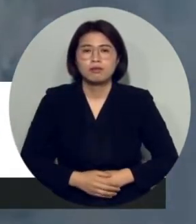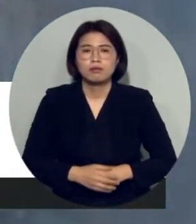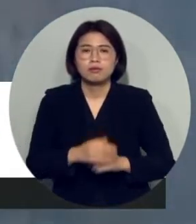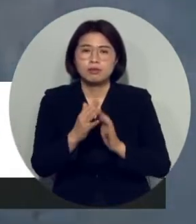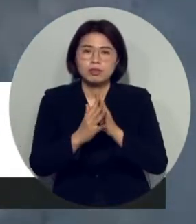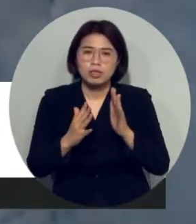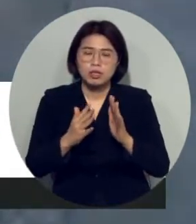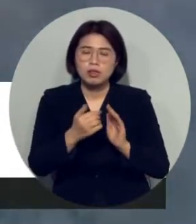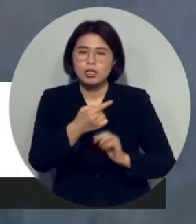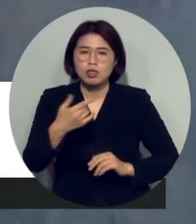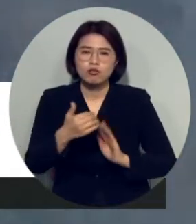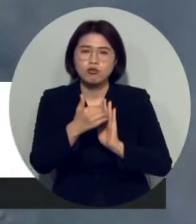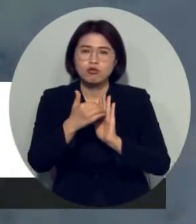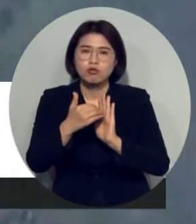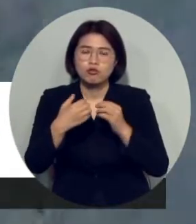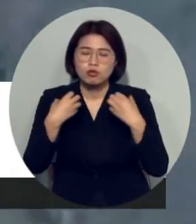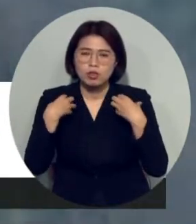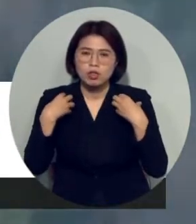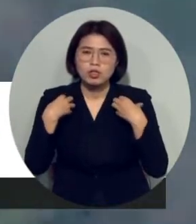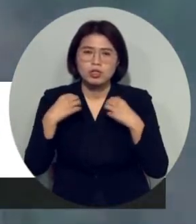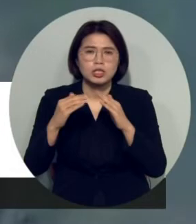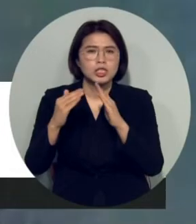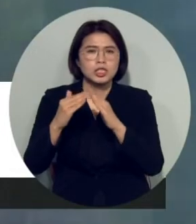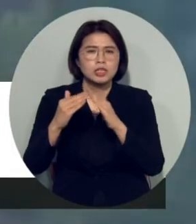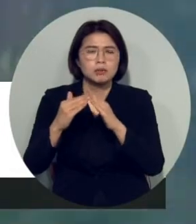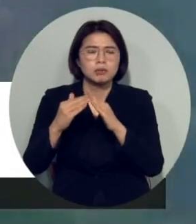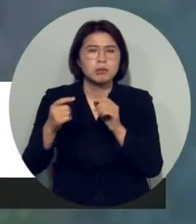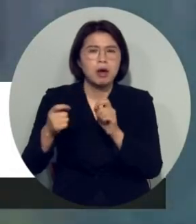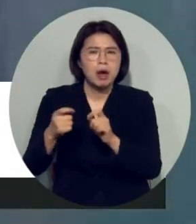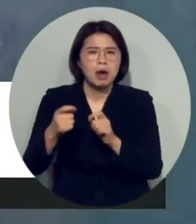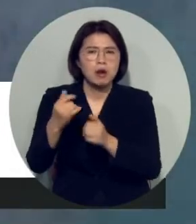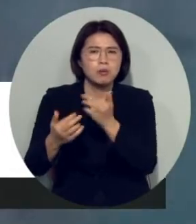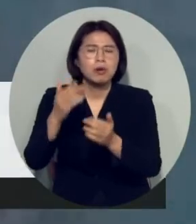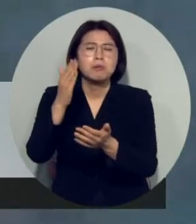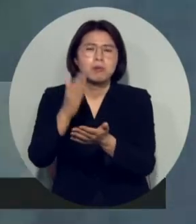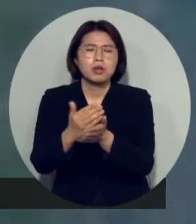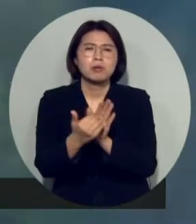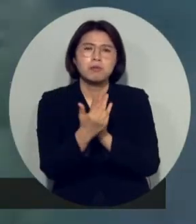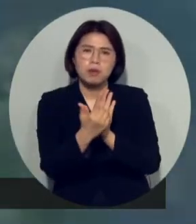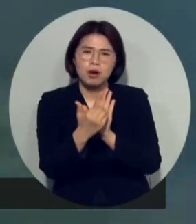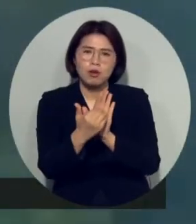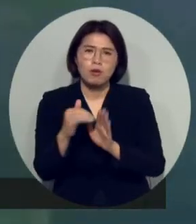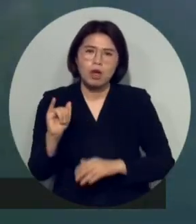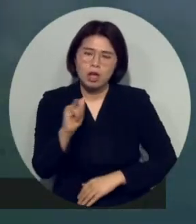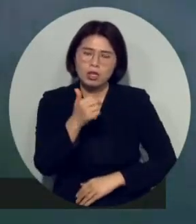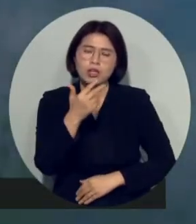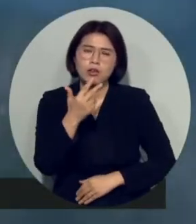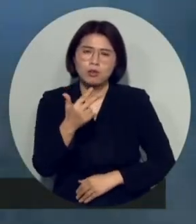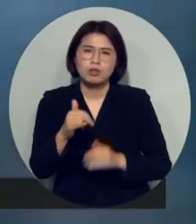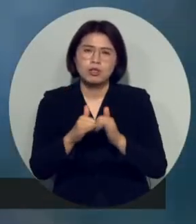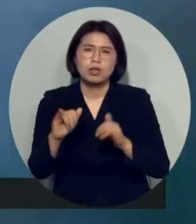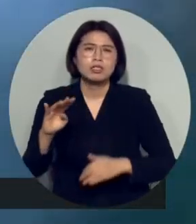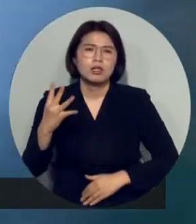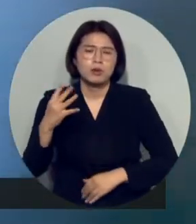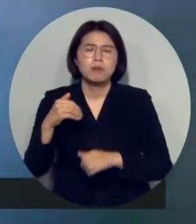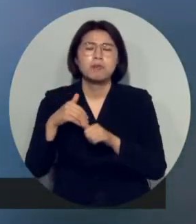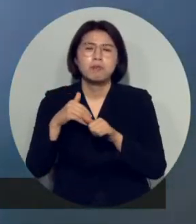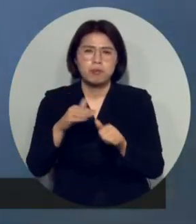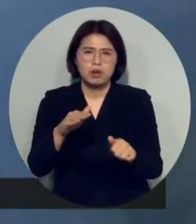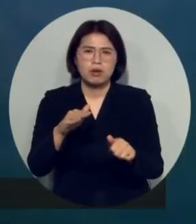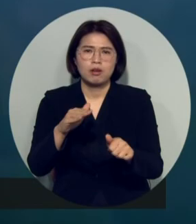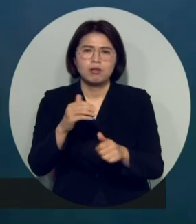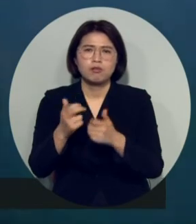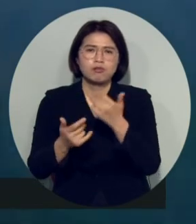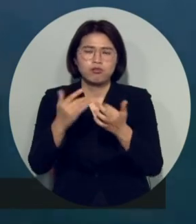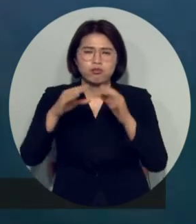소방당국은 주변 민가와 시설물로 불길이 번지지 않도록 방어선을 구축하고 헬기 7대 와 인력 400여명을 투입해서